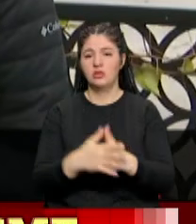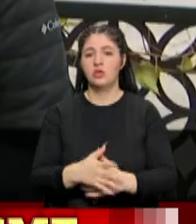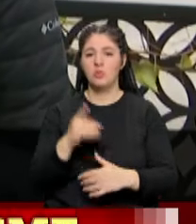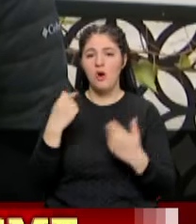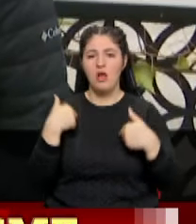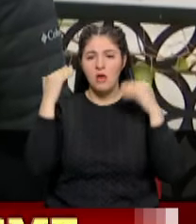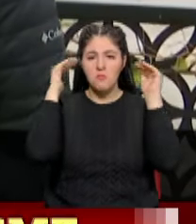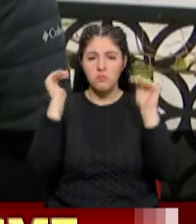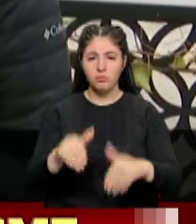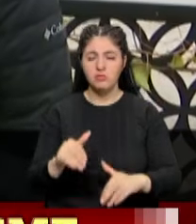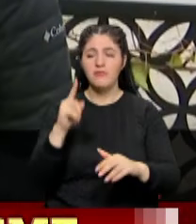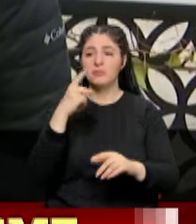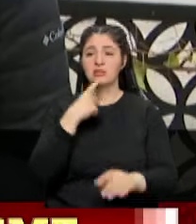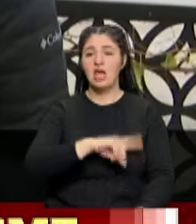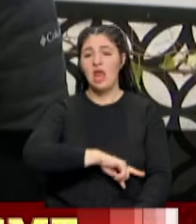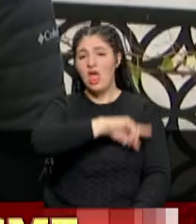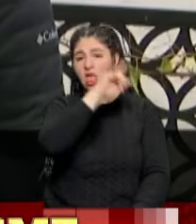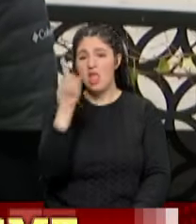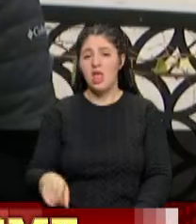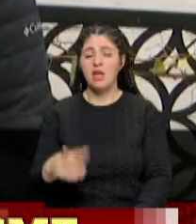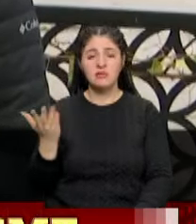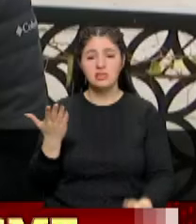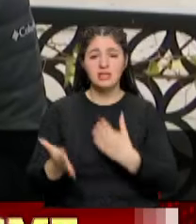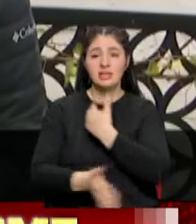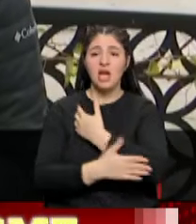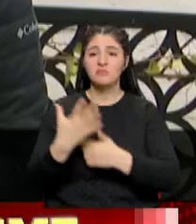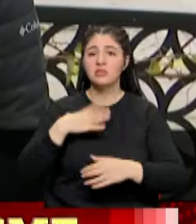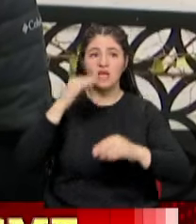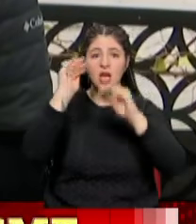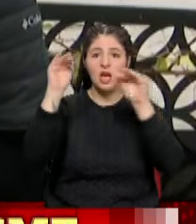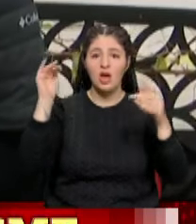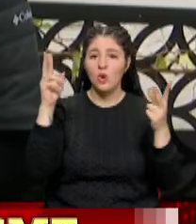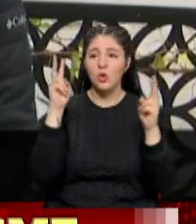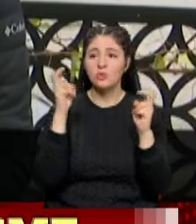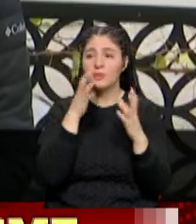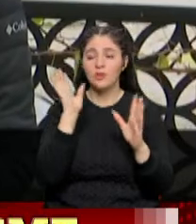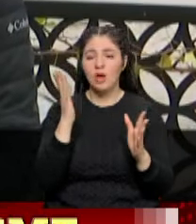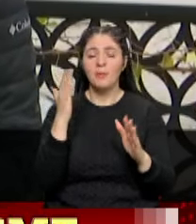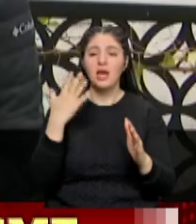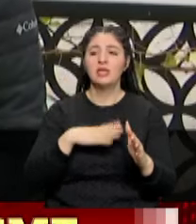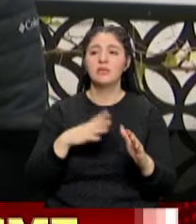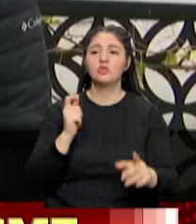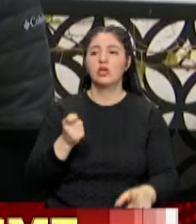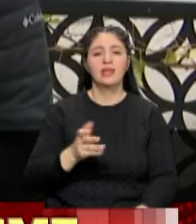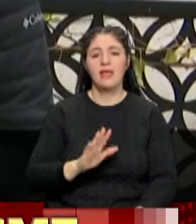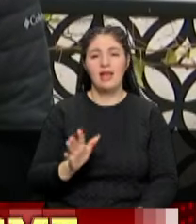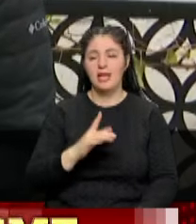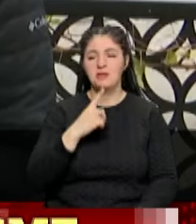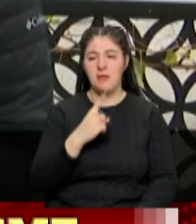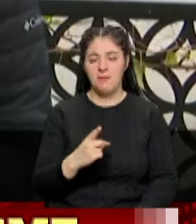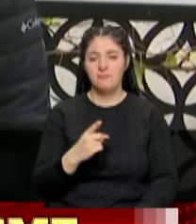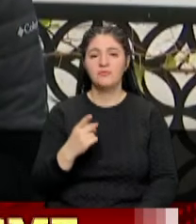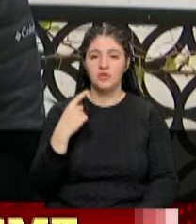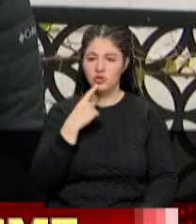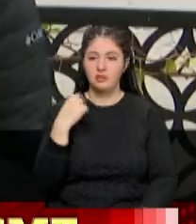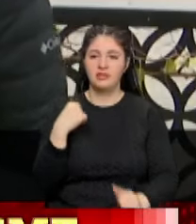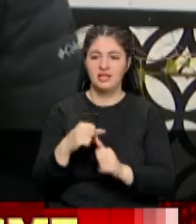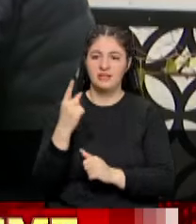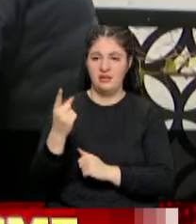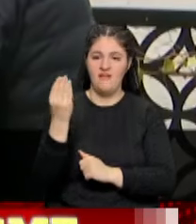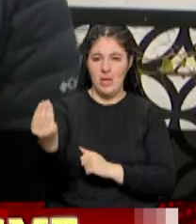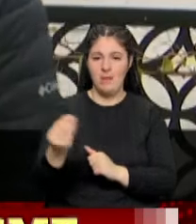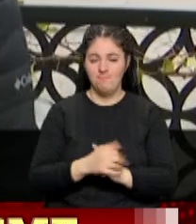bu duruma düştüler ve bir yıldır da nasıl yardım isteneceği konusunda bilgileri yok, ama istemek zorunda da değiller diyelim. Sözü tekrar sana